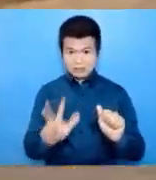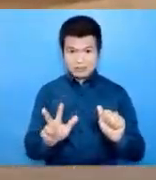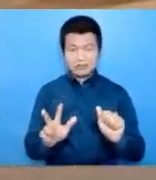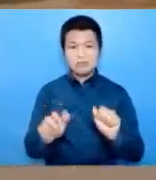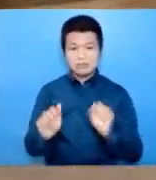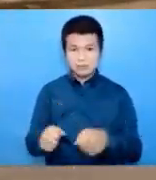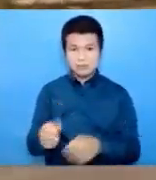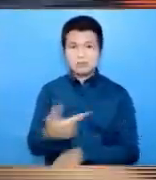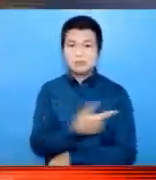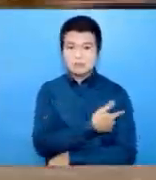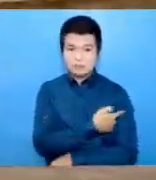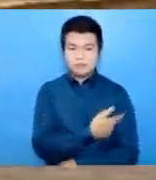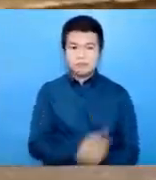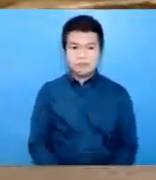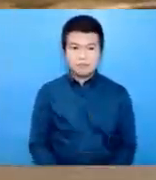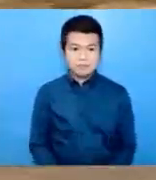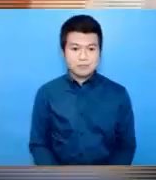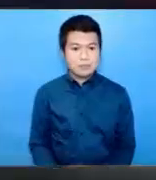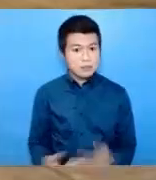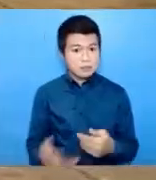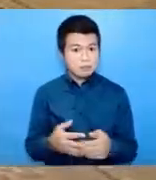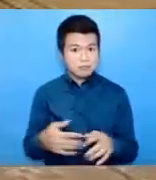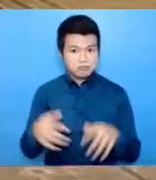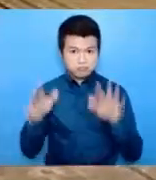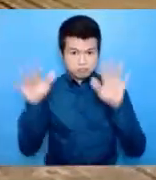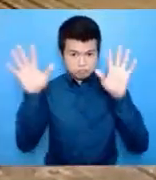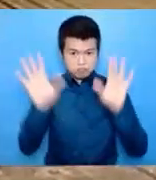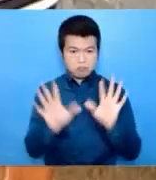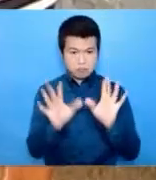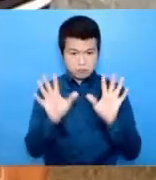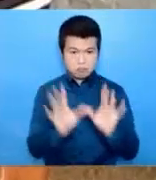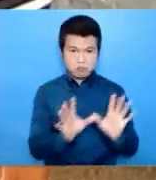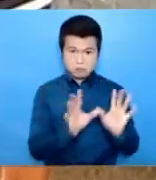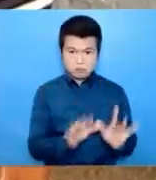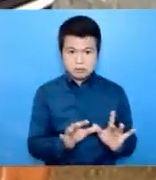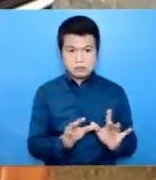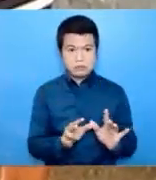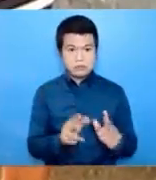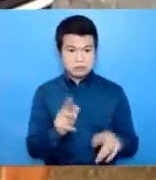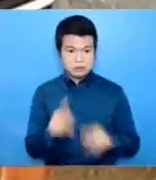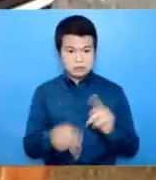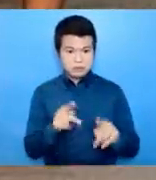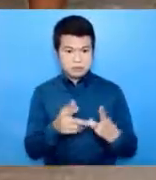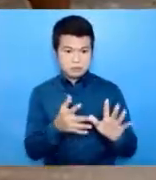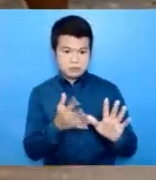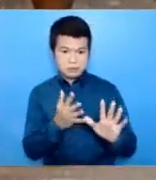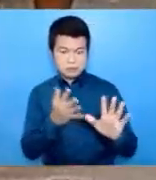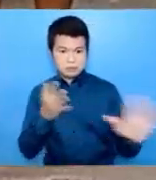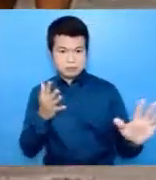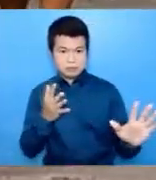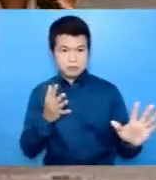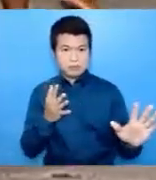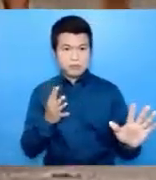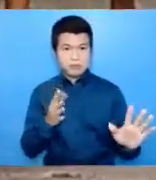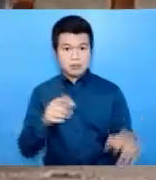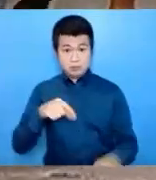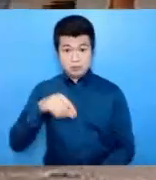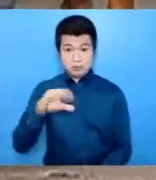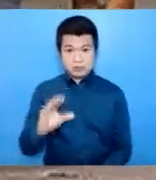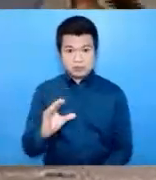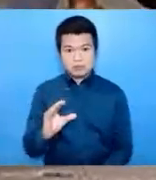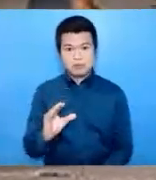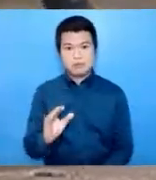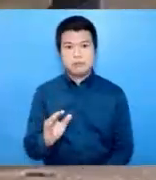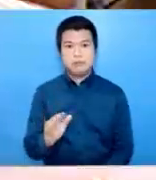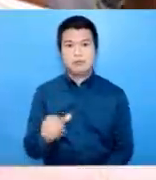Kahit naman umaambon, pumila pa rin ang mga residente sa barangay Old Balara sa Quezon City. Walang tigil sa pagpapaalala ang mga